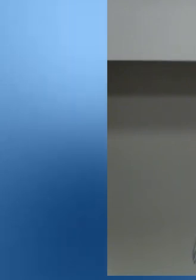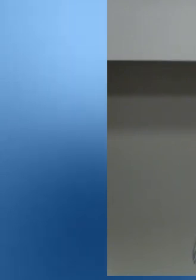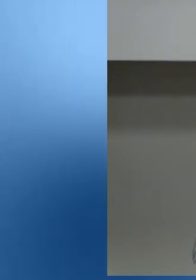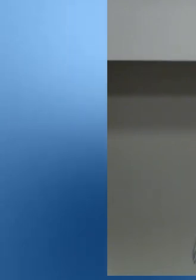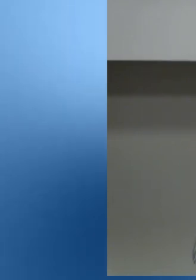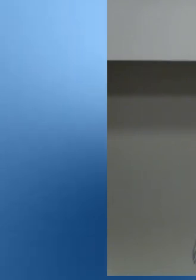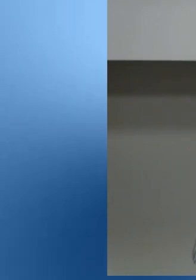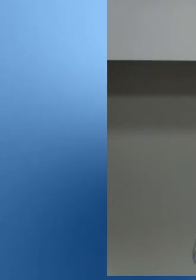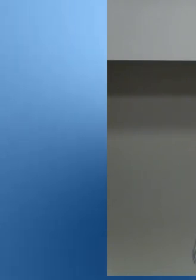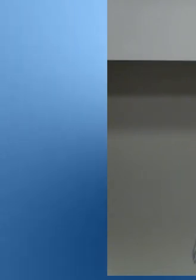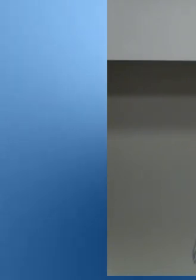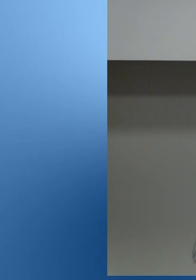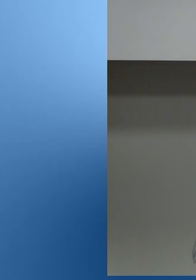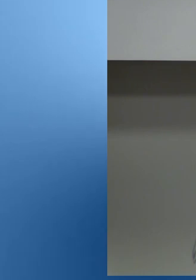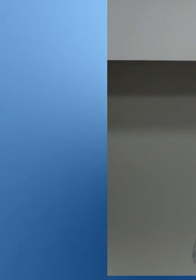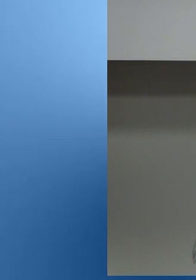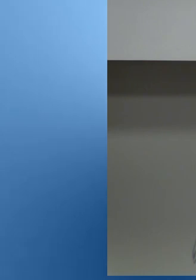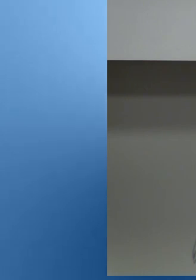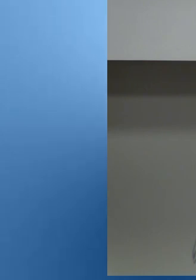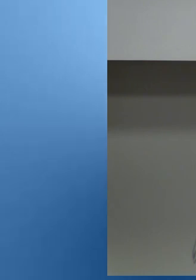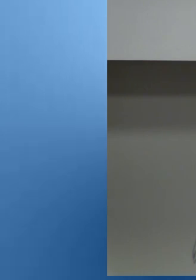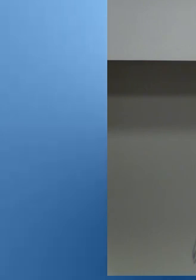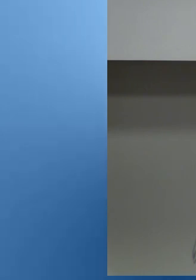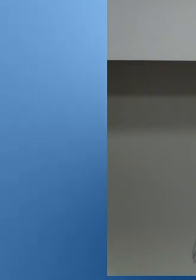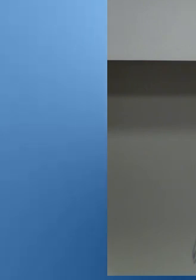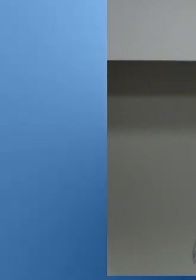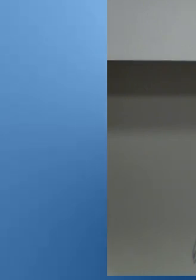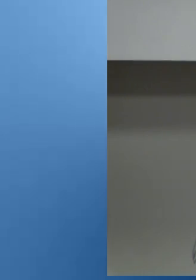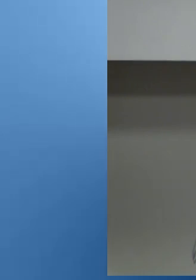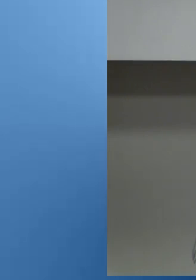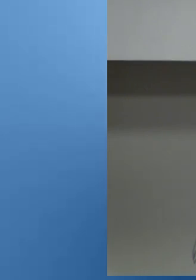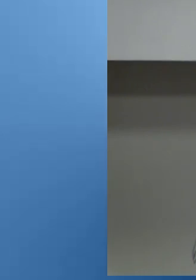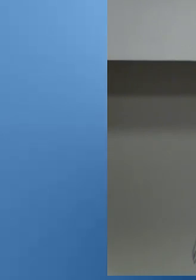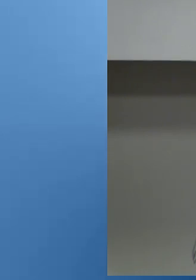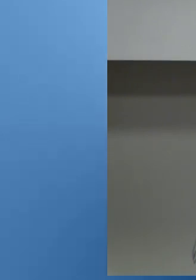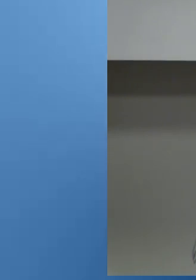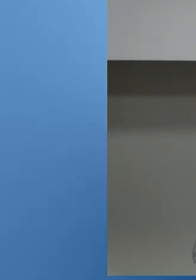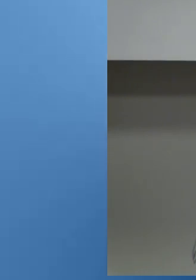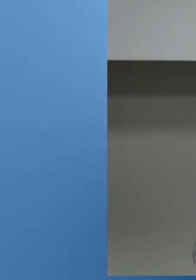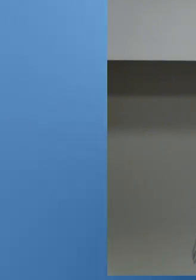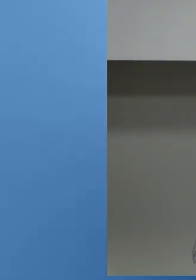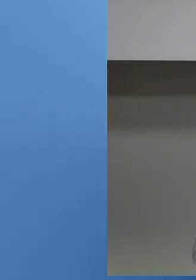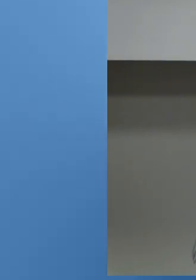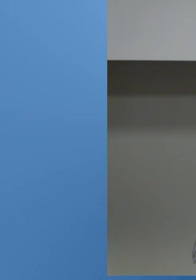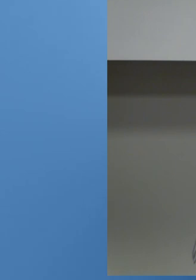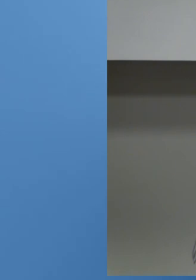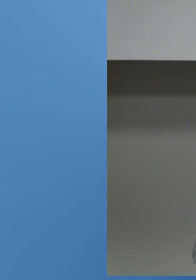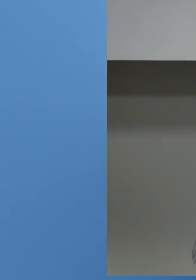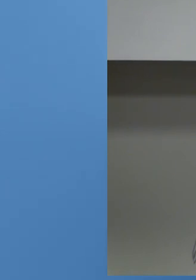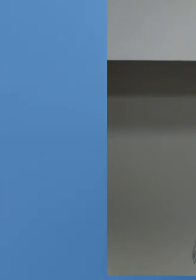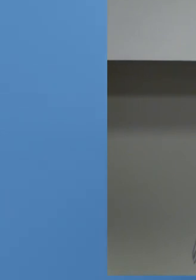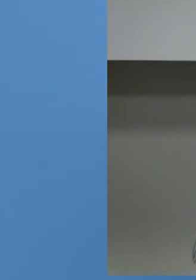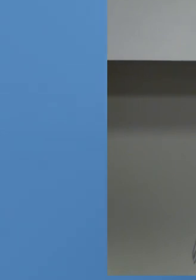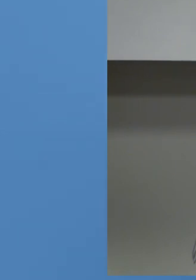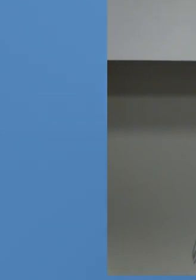ne pense pas que on devra la question n'est pas ni le nombre de délibération ni le nombre de de conseil euh